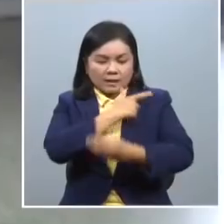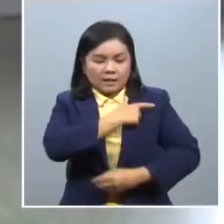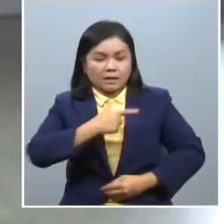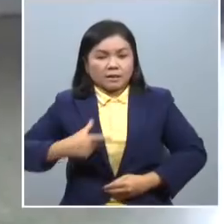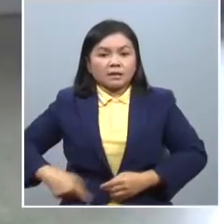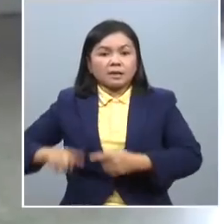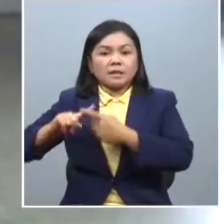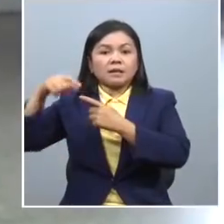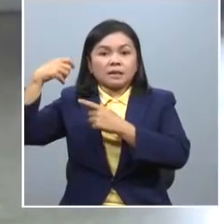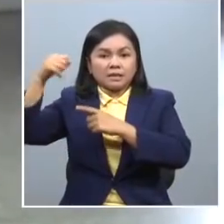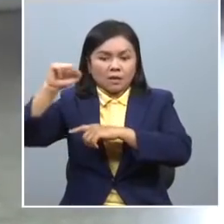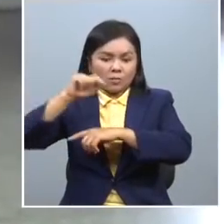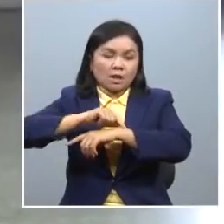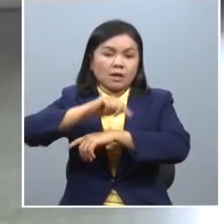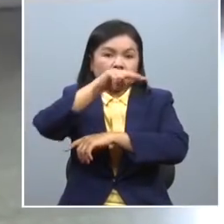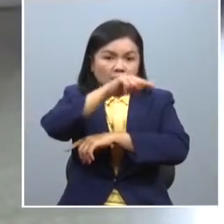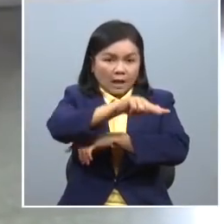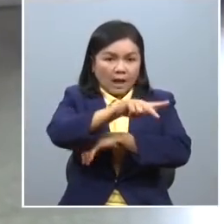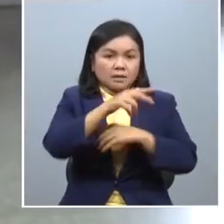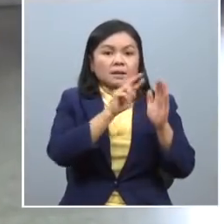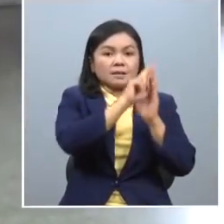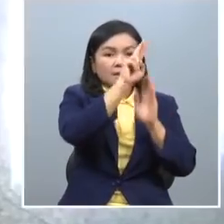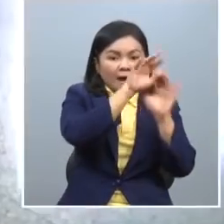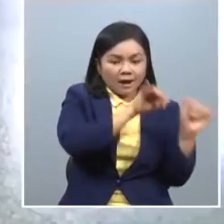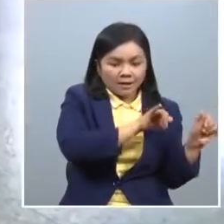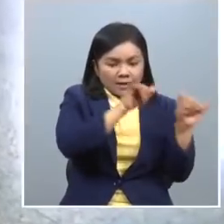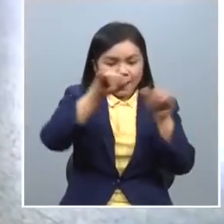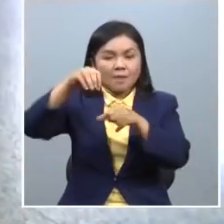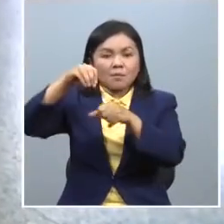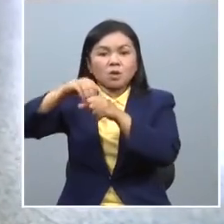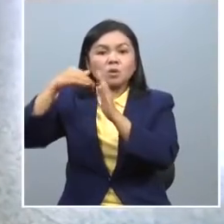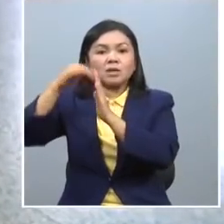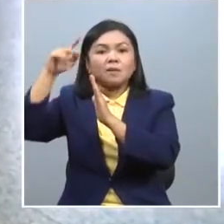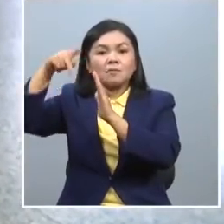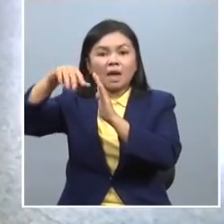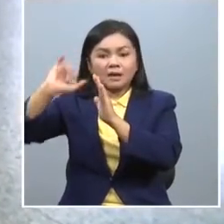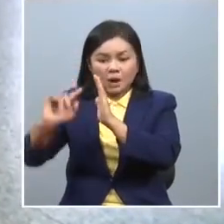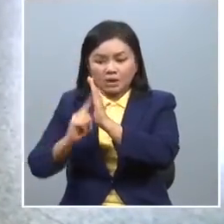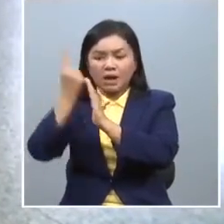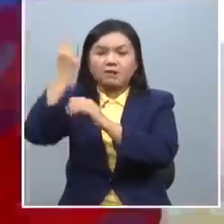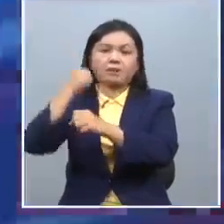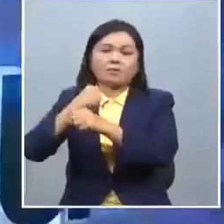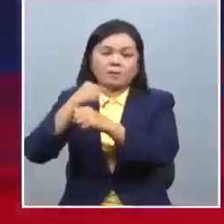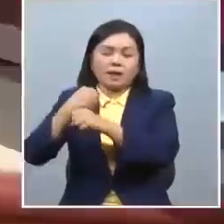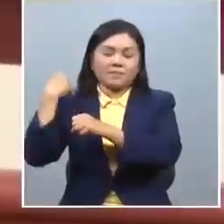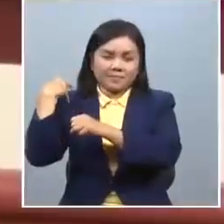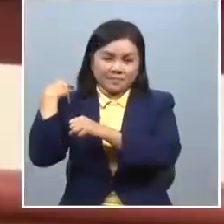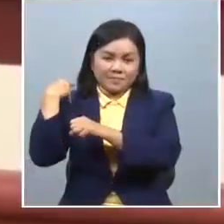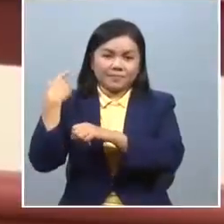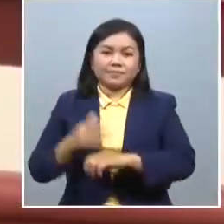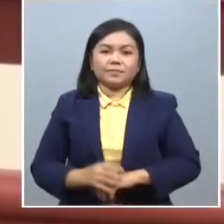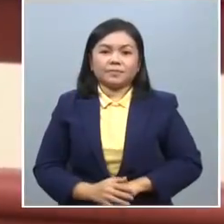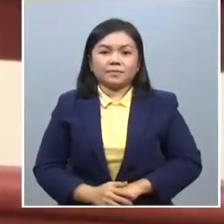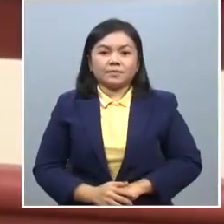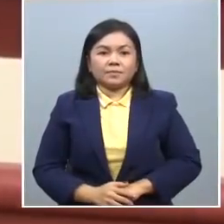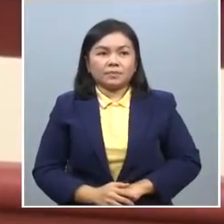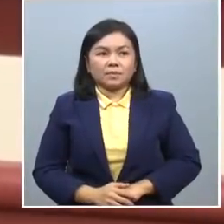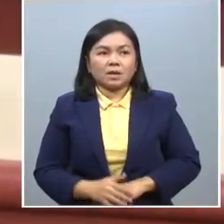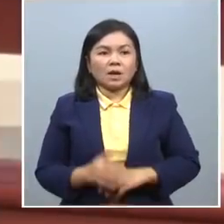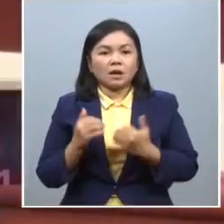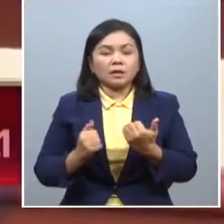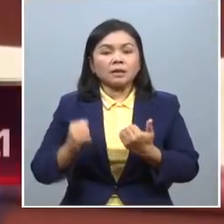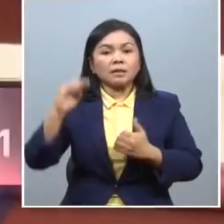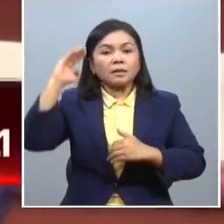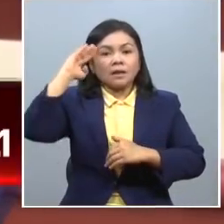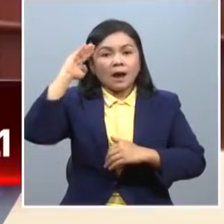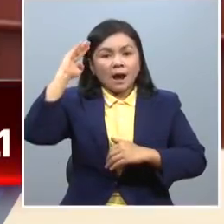าของวันนี้นายณรงศักดิ์ผู้ว่าราชการคนใหม่จะเดินทางมาถึงศาลากลางเพื่อเริ่มงานเป็นวันแรกพันเอกธนาวีสุวรรณรัตน์ร